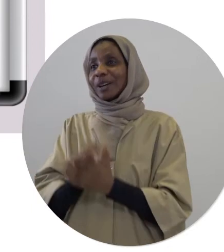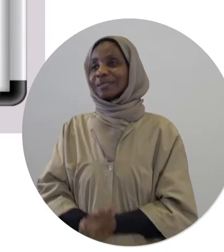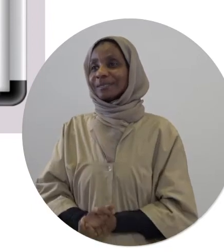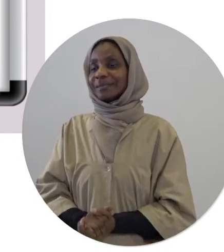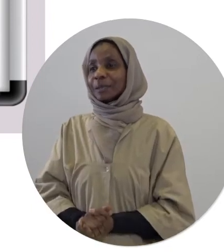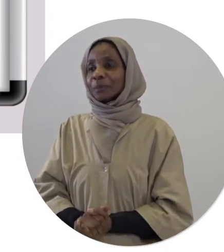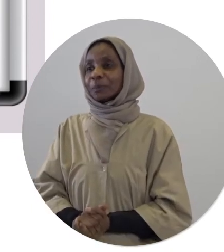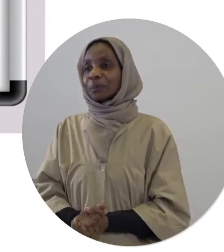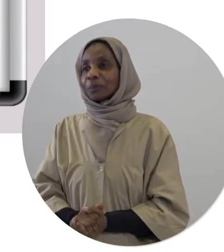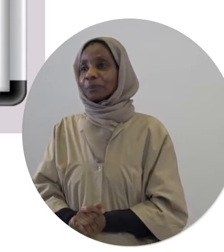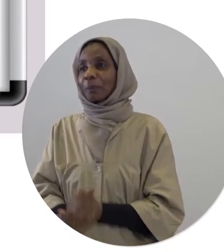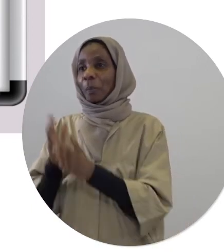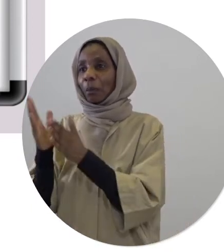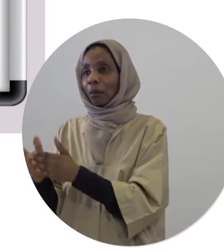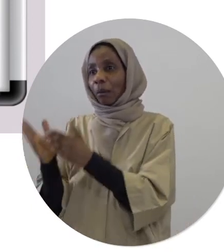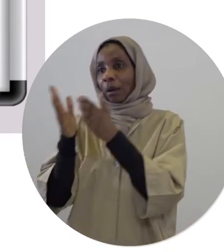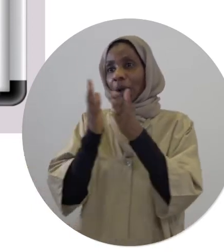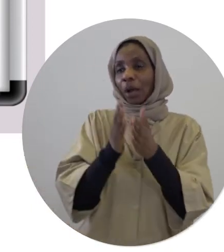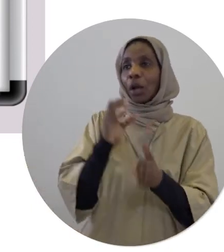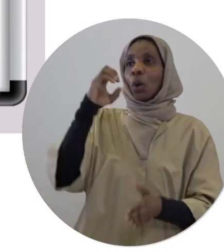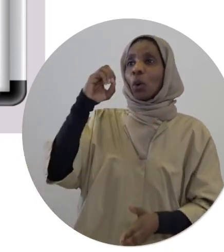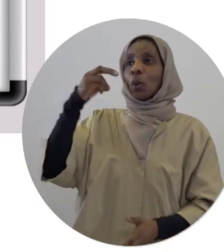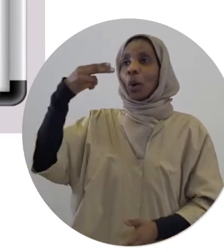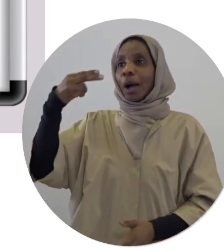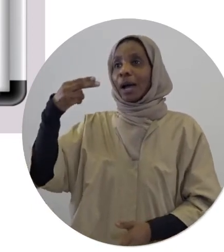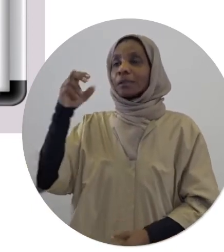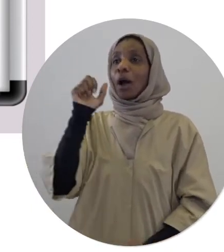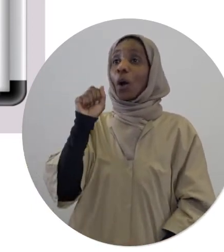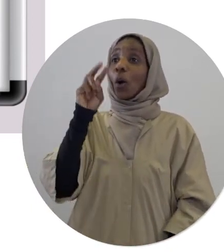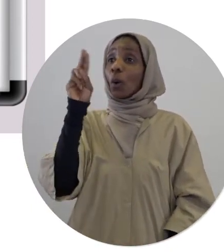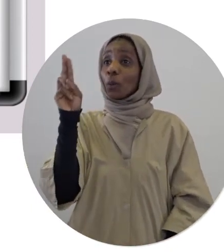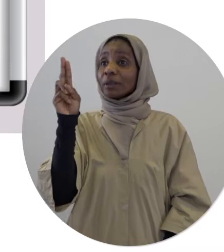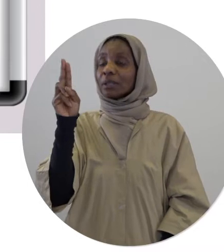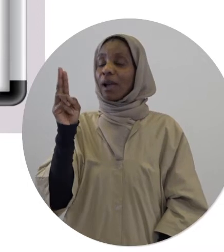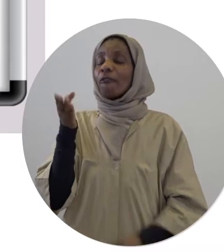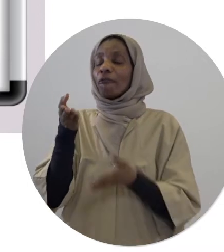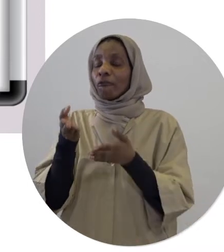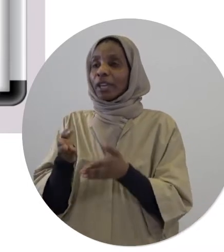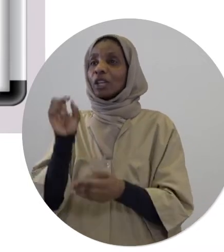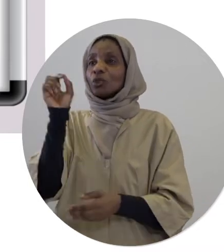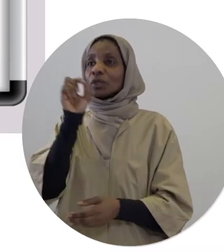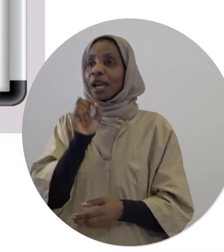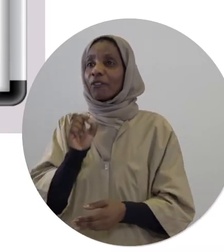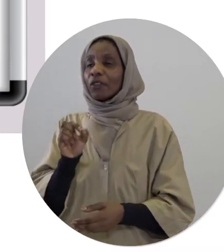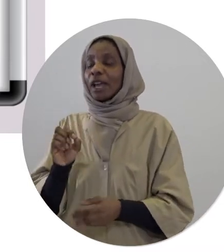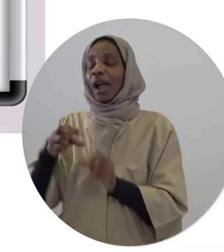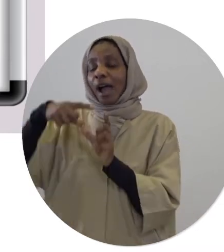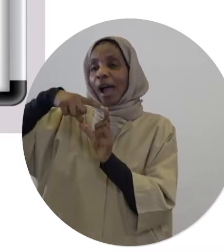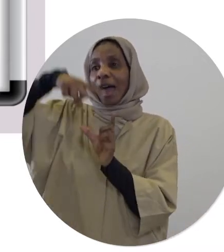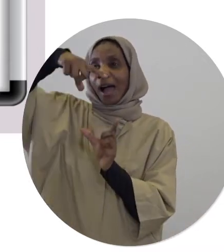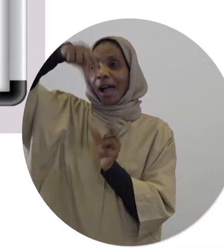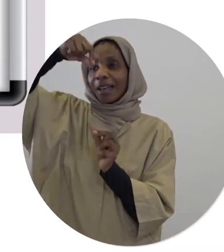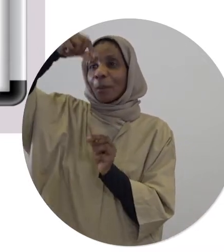الهيدروكسيل. نأتي إلى الكحولات الأروماتية، هي الكحولات التي تحتوي جزيئاتها على حلقة